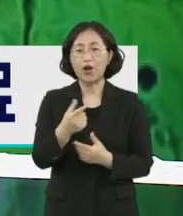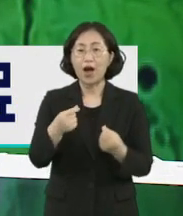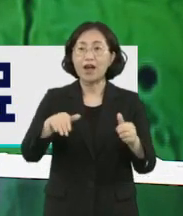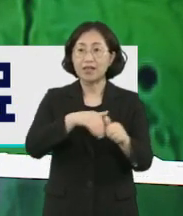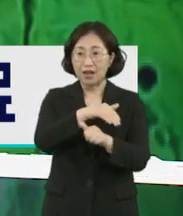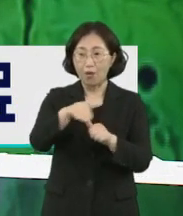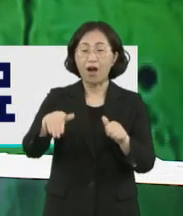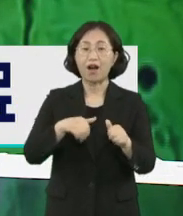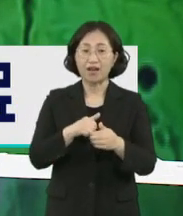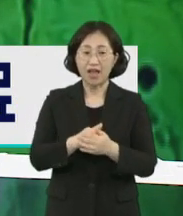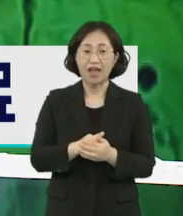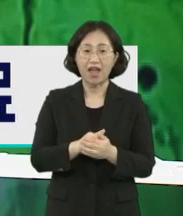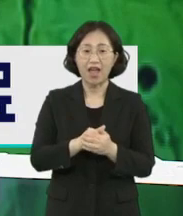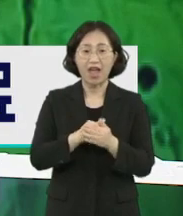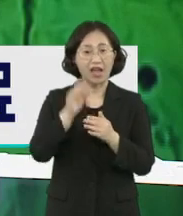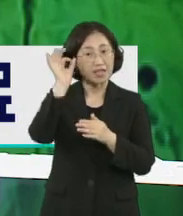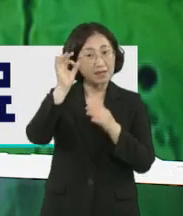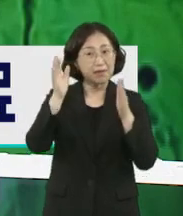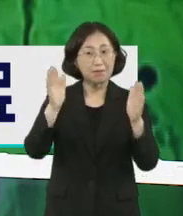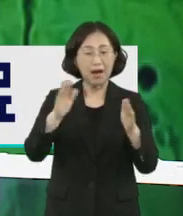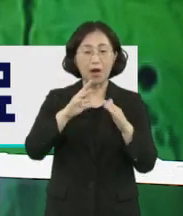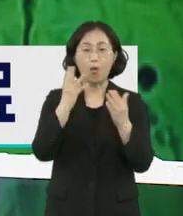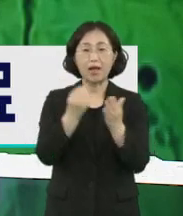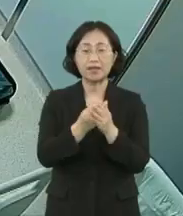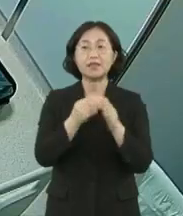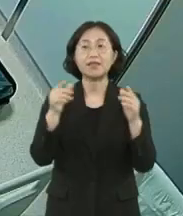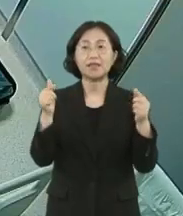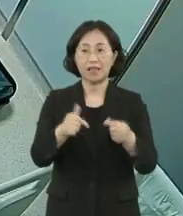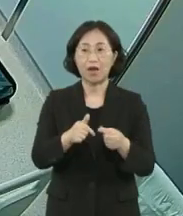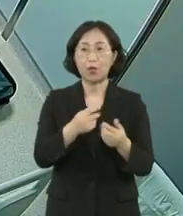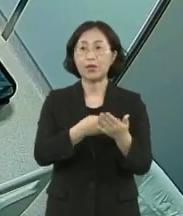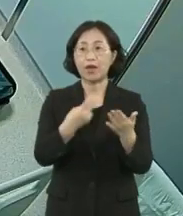소식 김철진 기자가 전해드립니다.